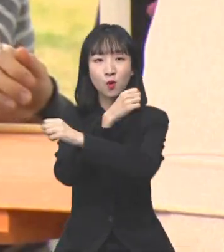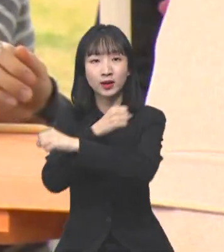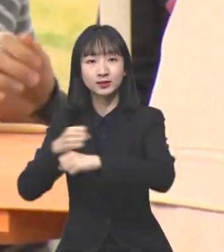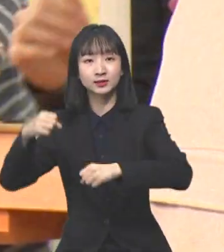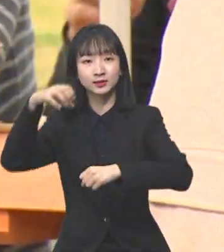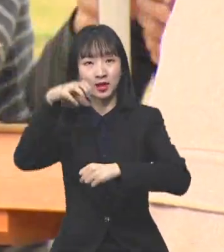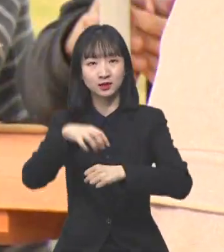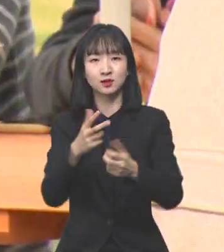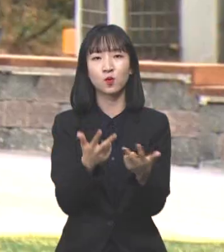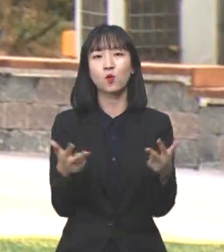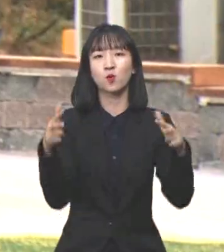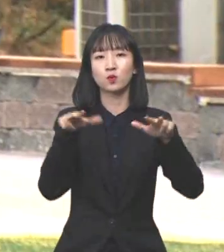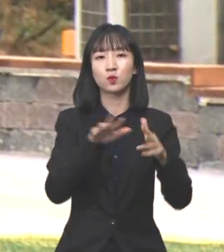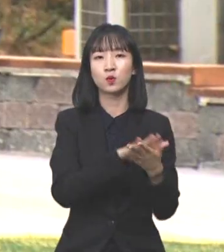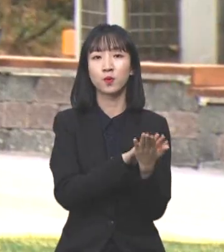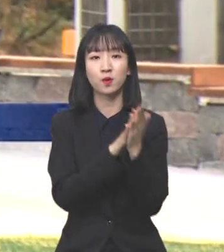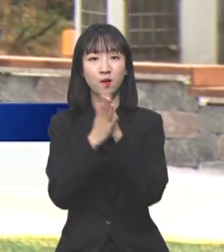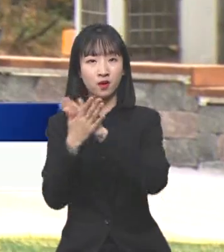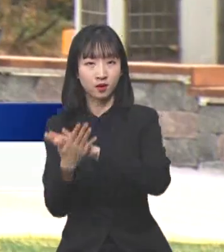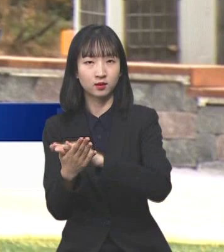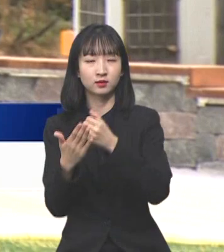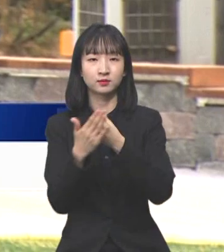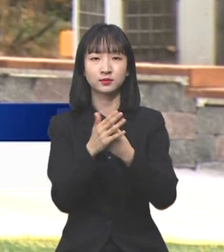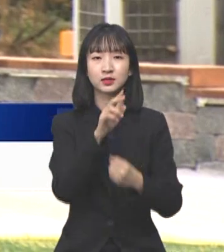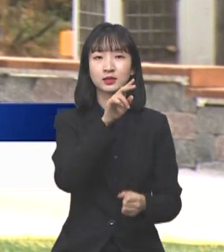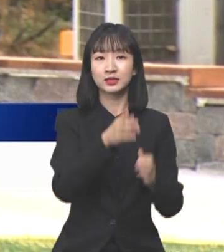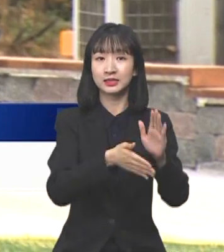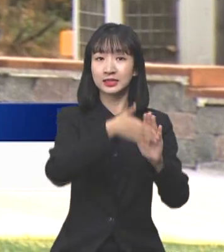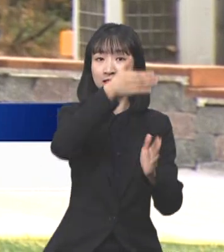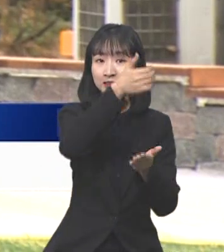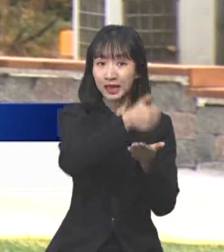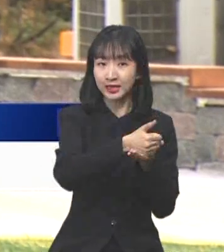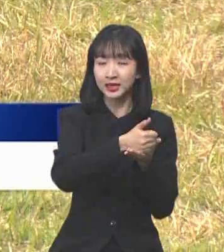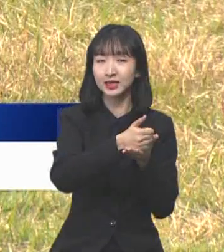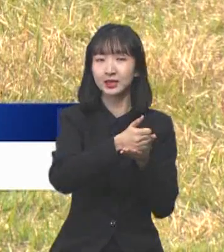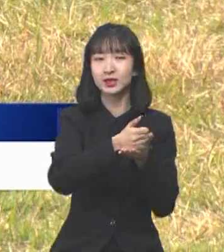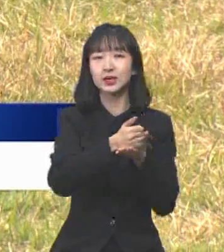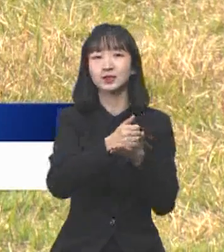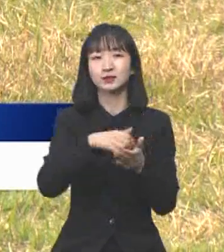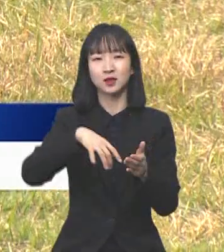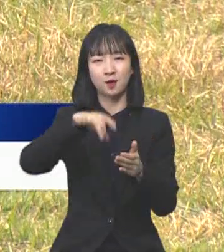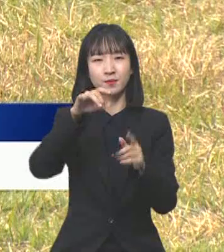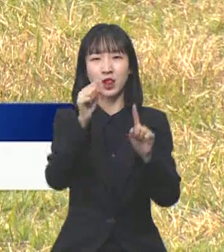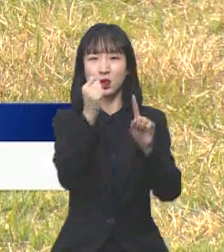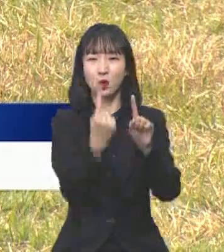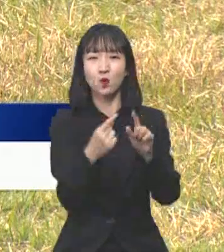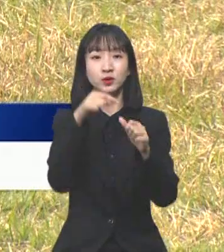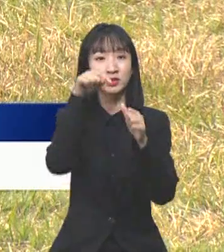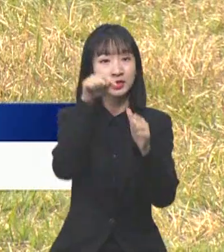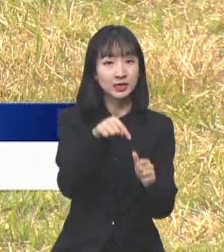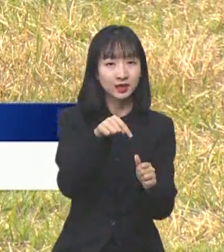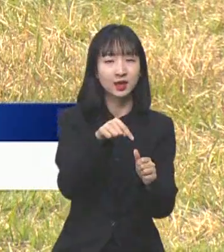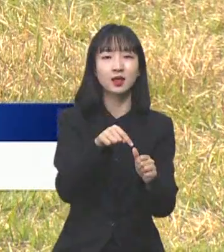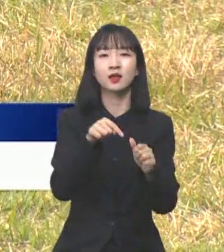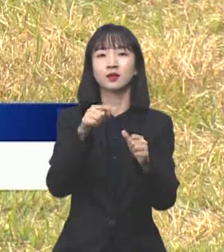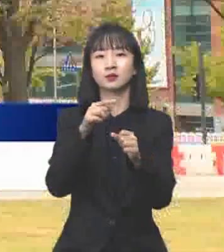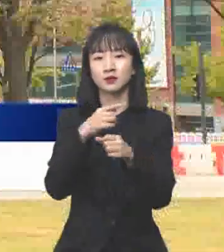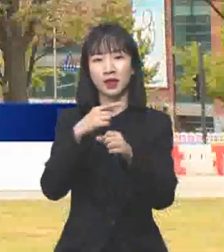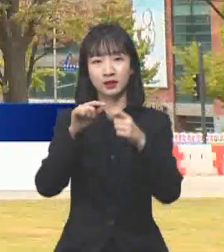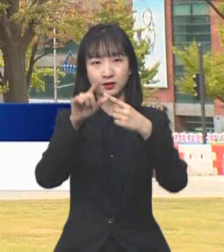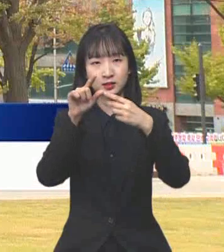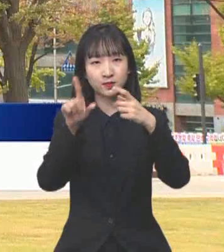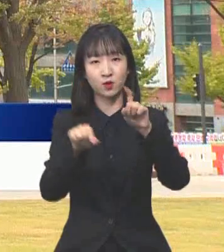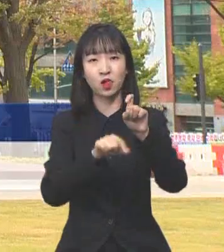만든 인천에 뜻 인 샌 측이 인천시장 a 록 지 상인이 사업이 담 타일의 정치 개장합니다